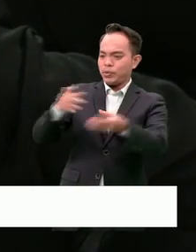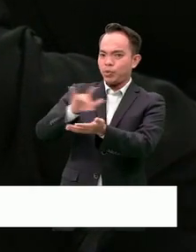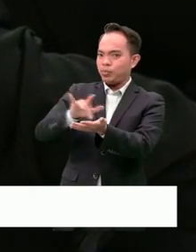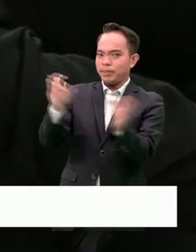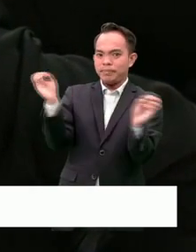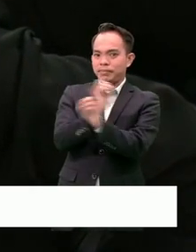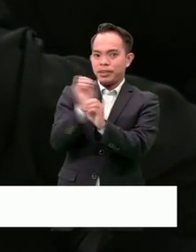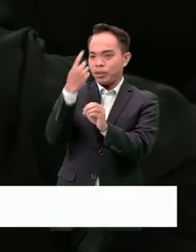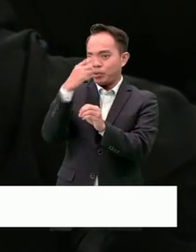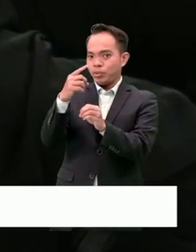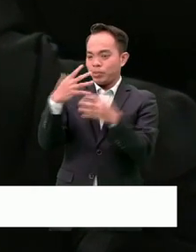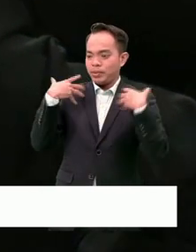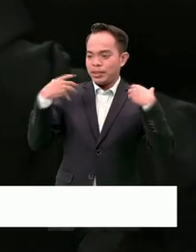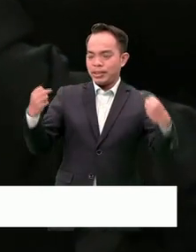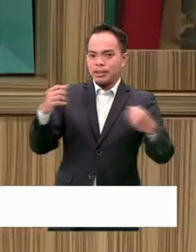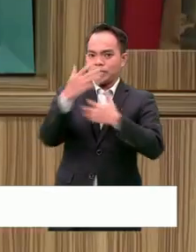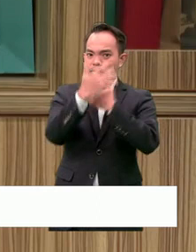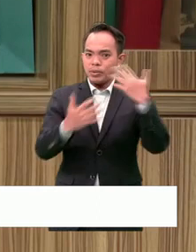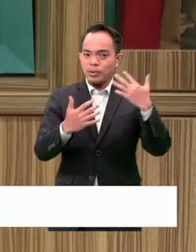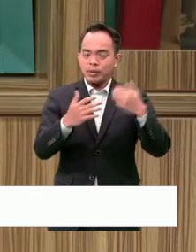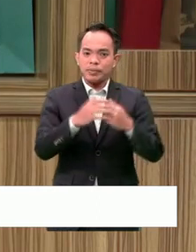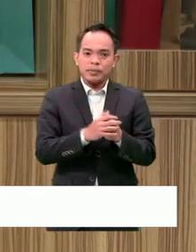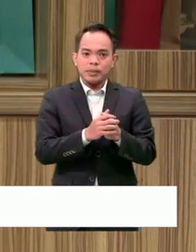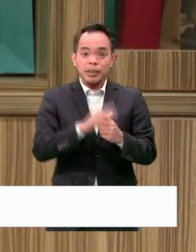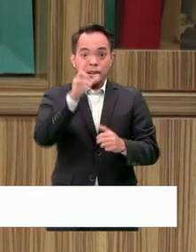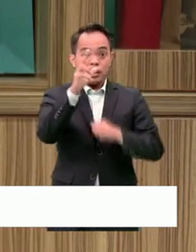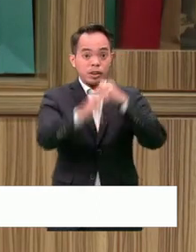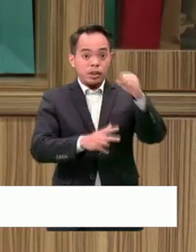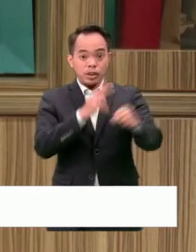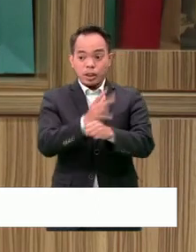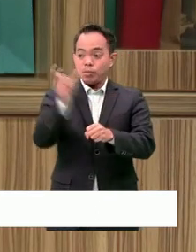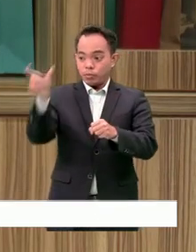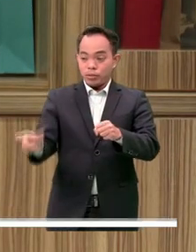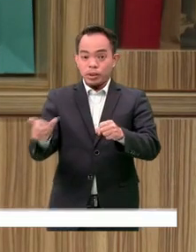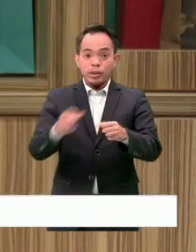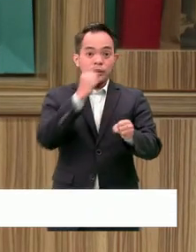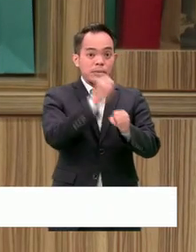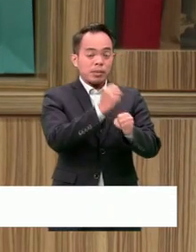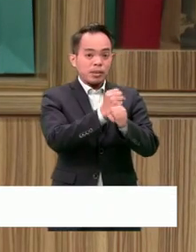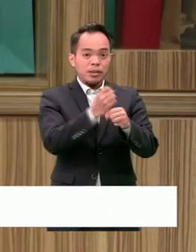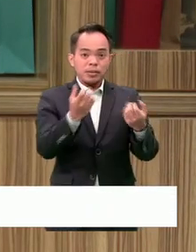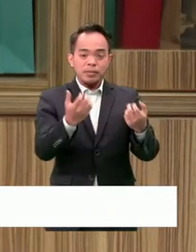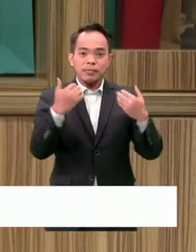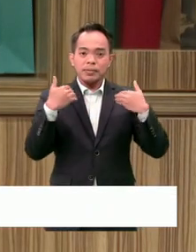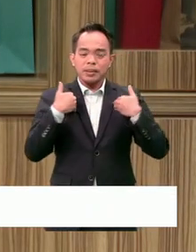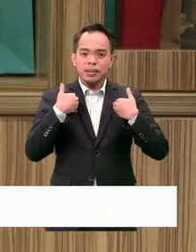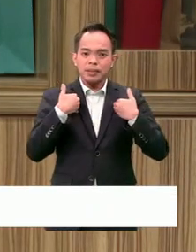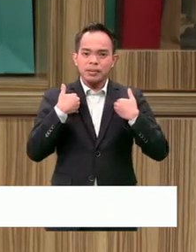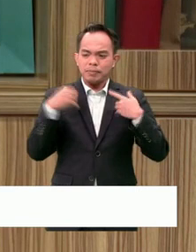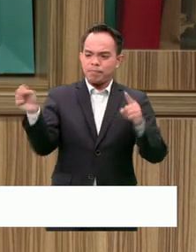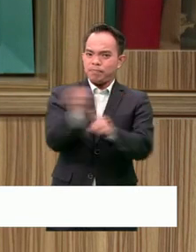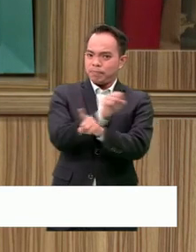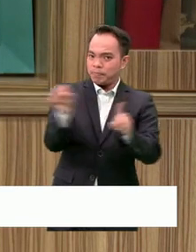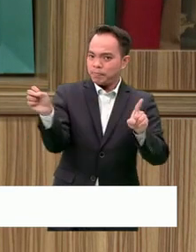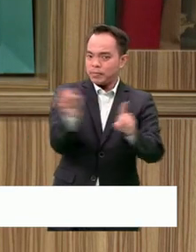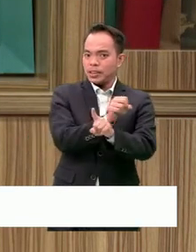untuk menyembuhkan luka-luka yang dialaminya. Selama 3 tahun dia bekerja, ada continuous torture yang